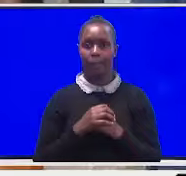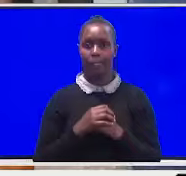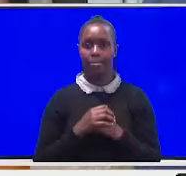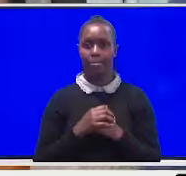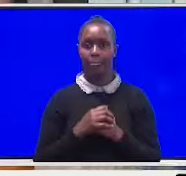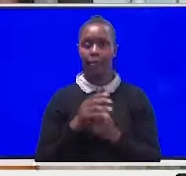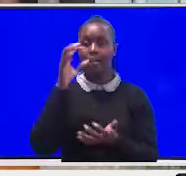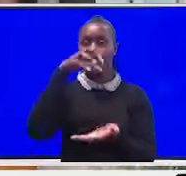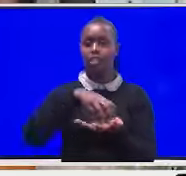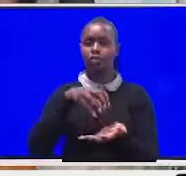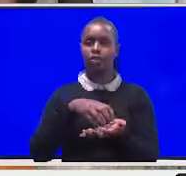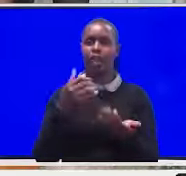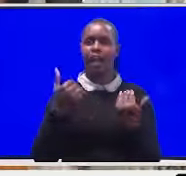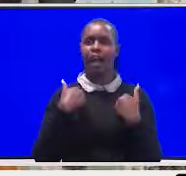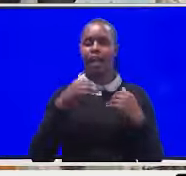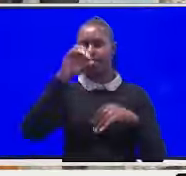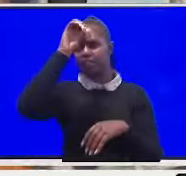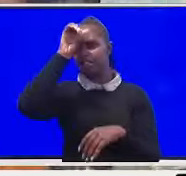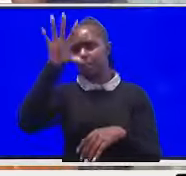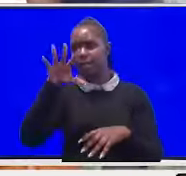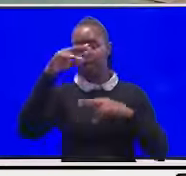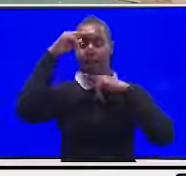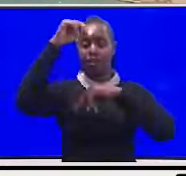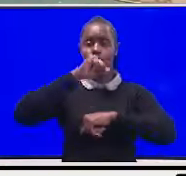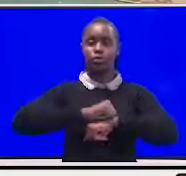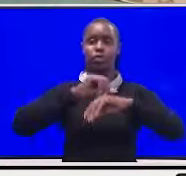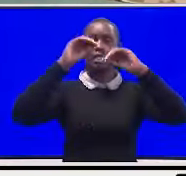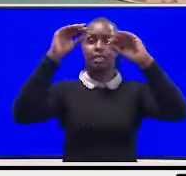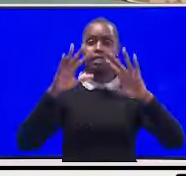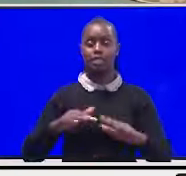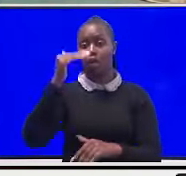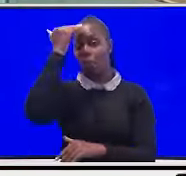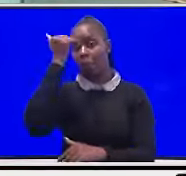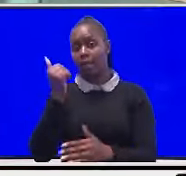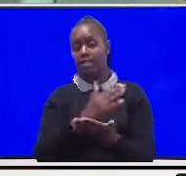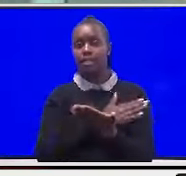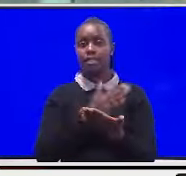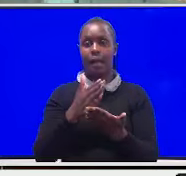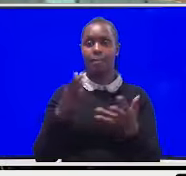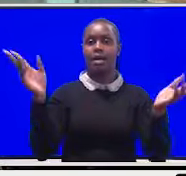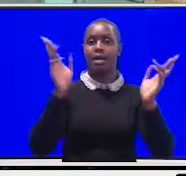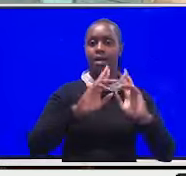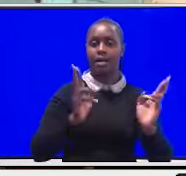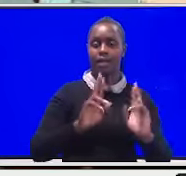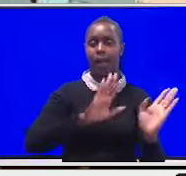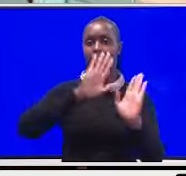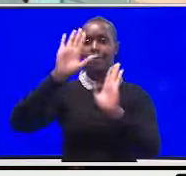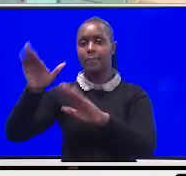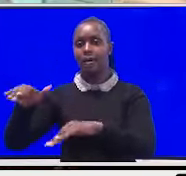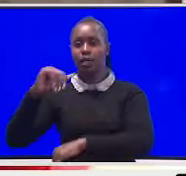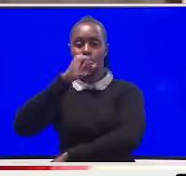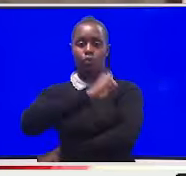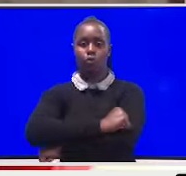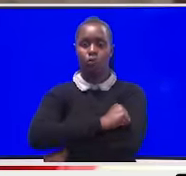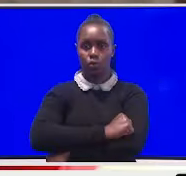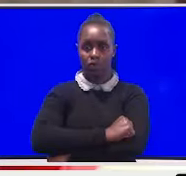Tukio hili limesikitisha wazazi wa shule za sekondari kwani baadhi yao walikuwa wamejiandaa kurejesha wanafunzi